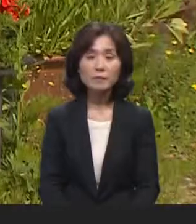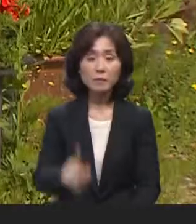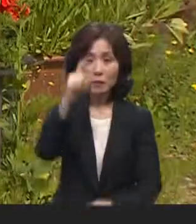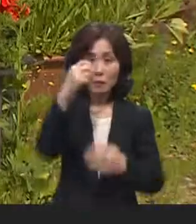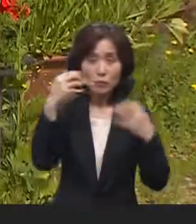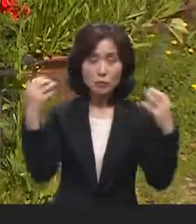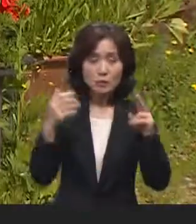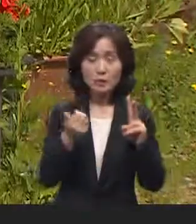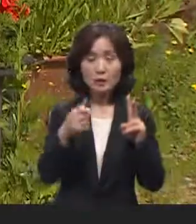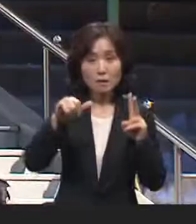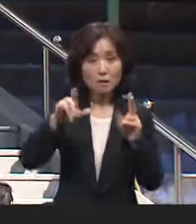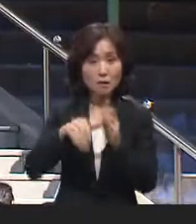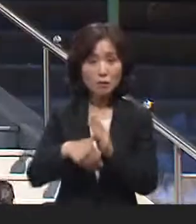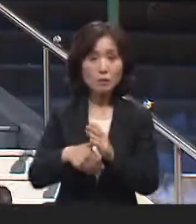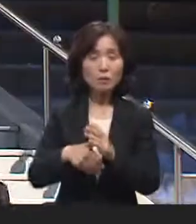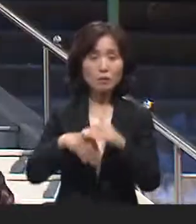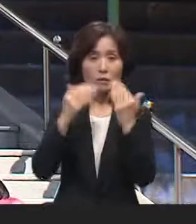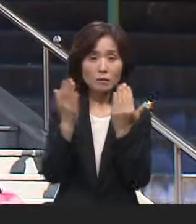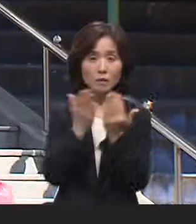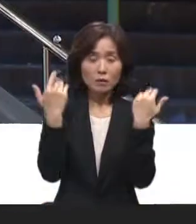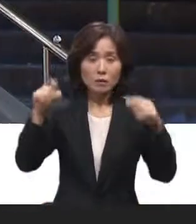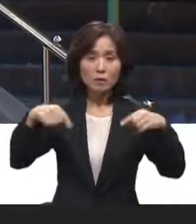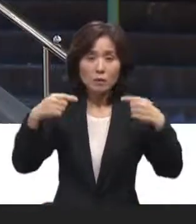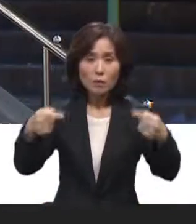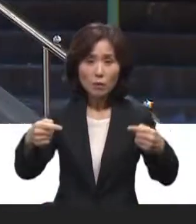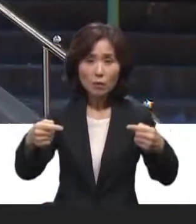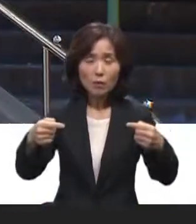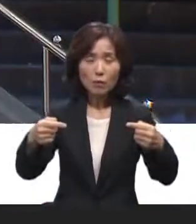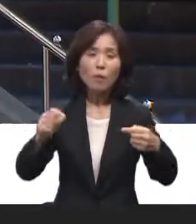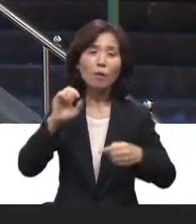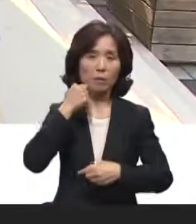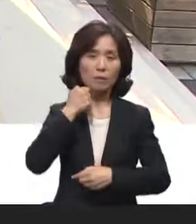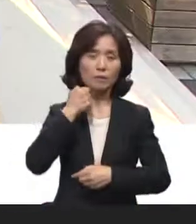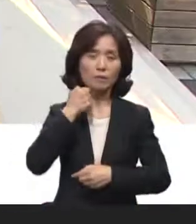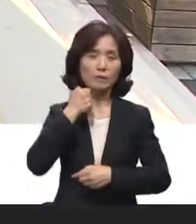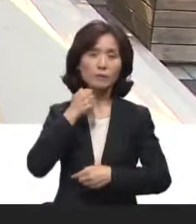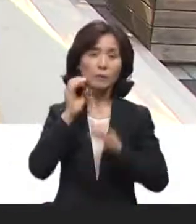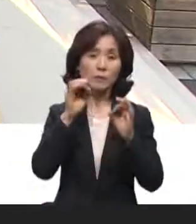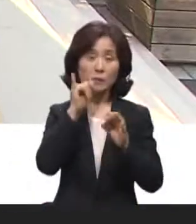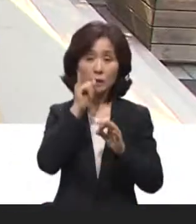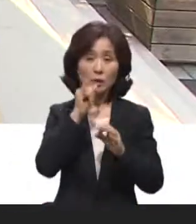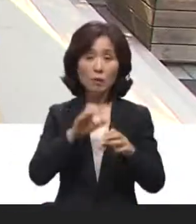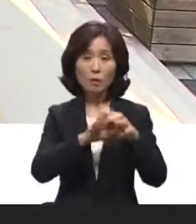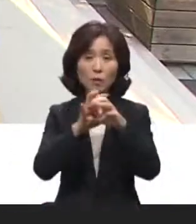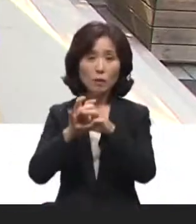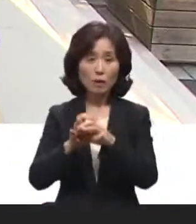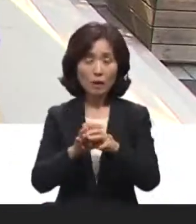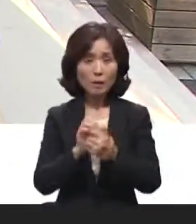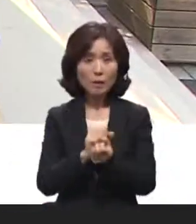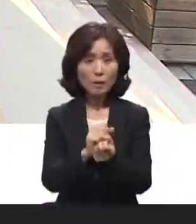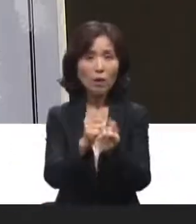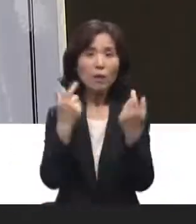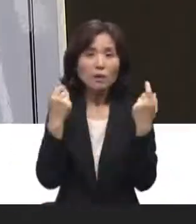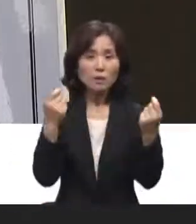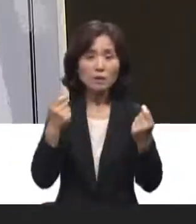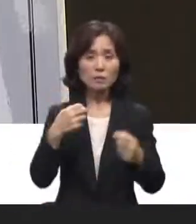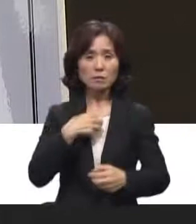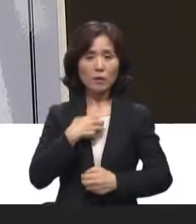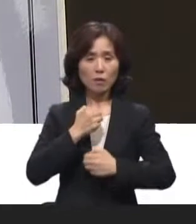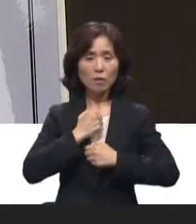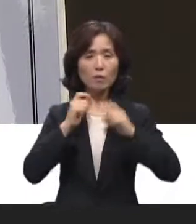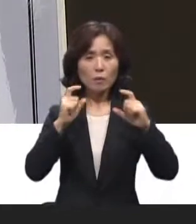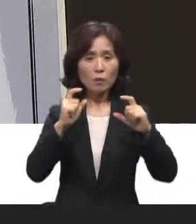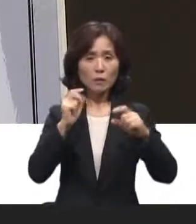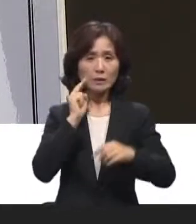정부는 2학기에도 전면 딩 교가 어렵다고 판단했습니다 코로나 감염의 불씨가 살아있고 미경 보도